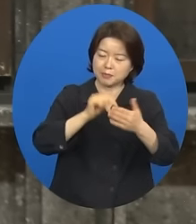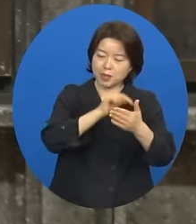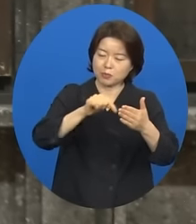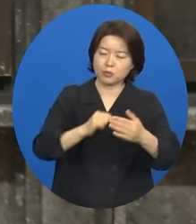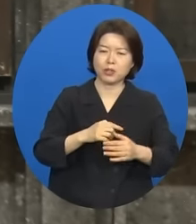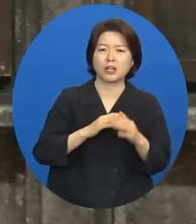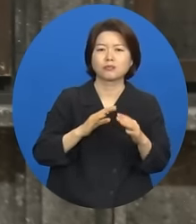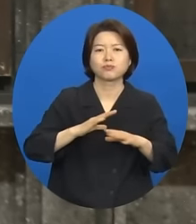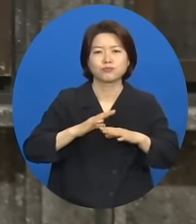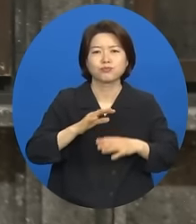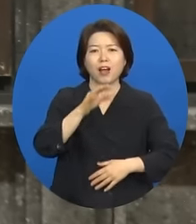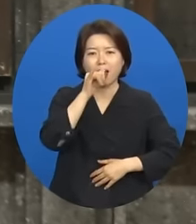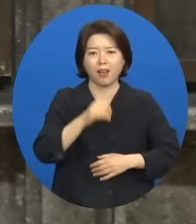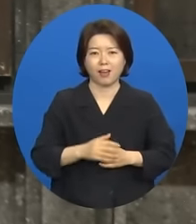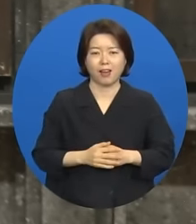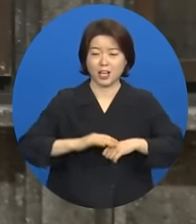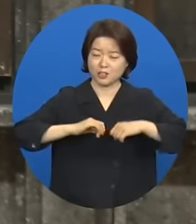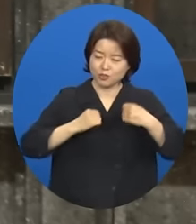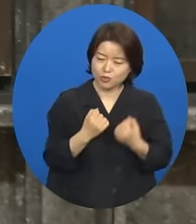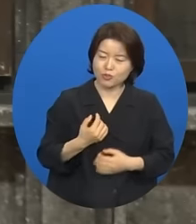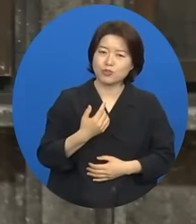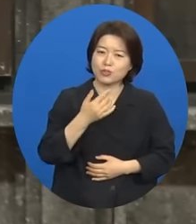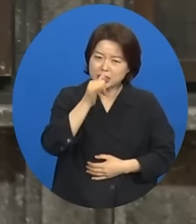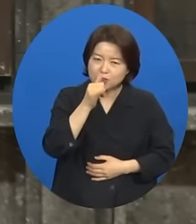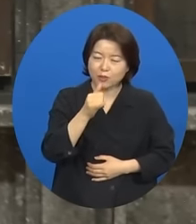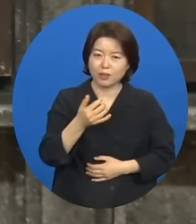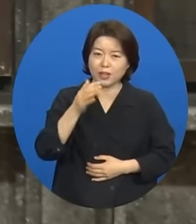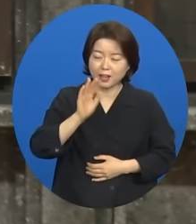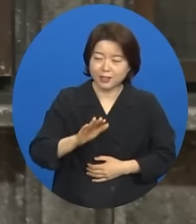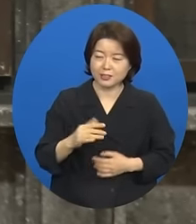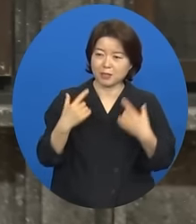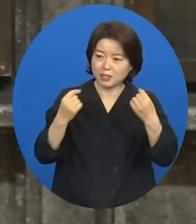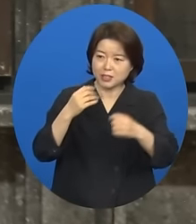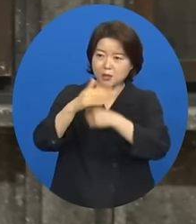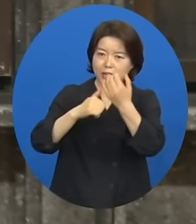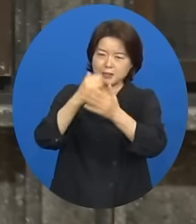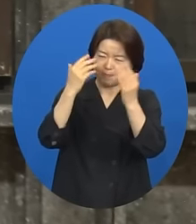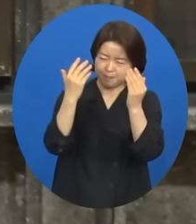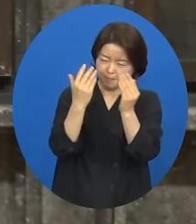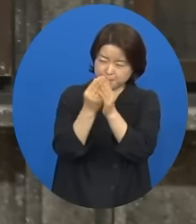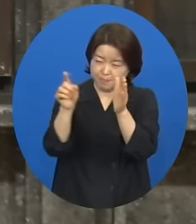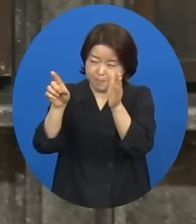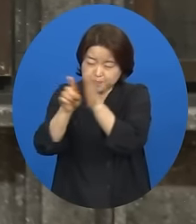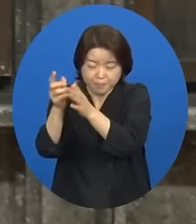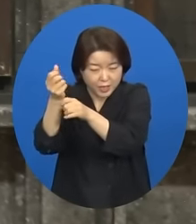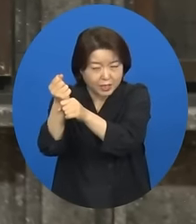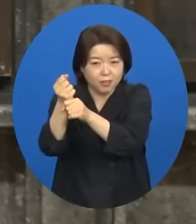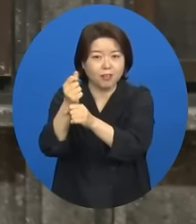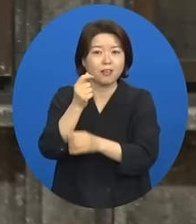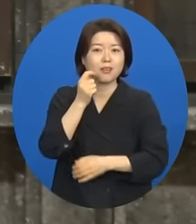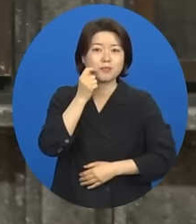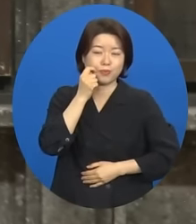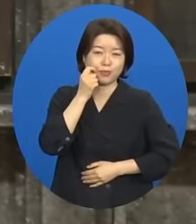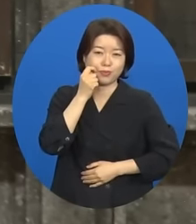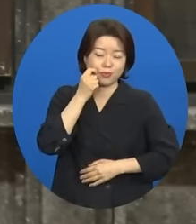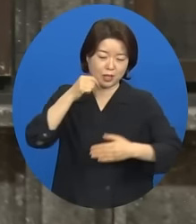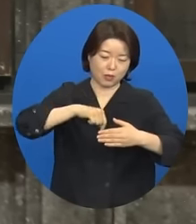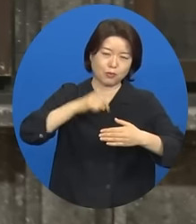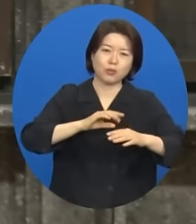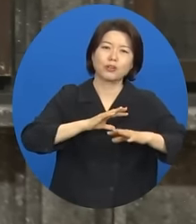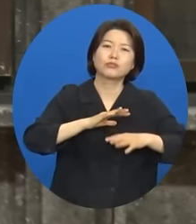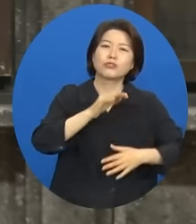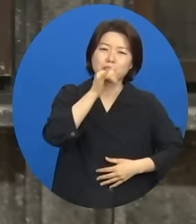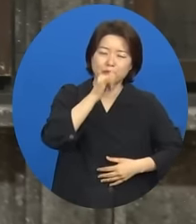거예요. 순종은 하고 있지만 여전히 하나님을 완전히 신뢰하고 있지는 못하고 있었기 때문에